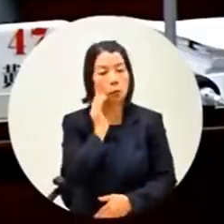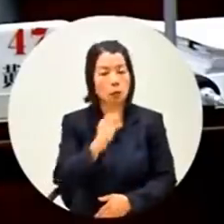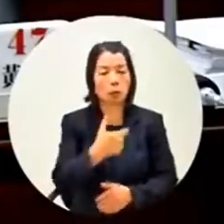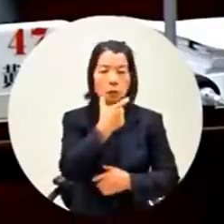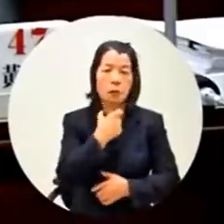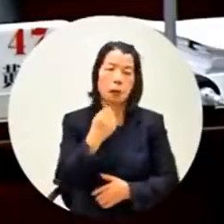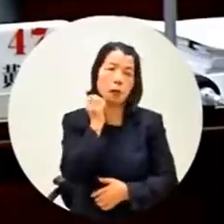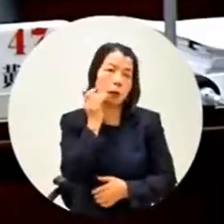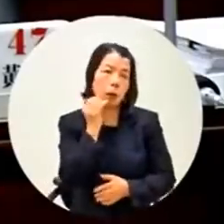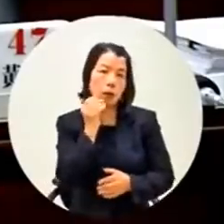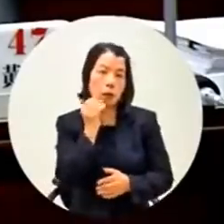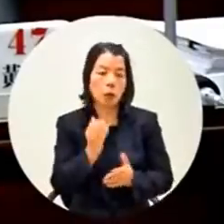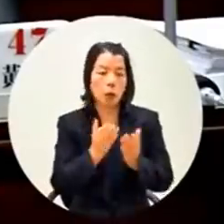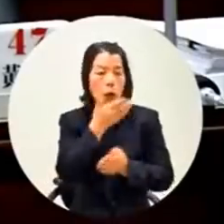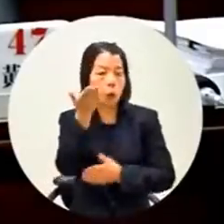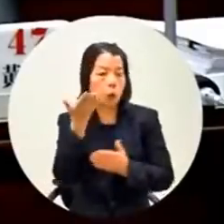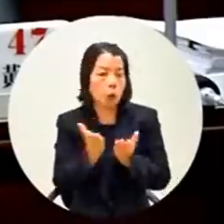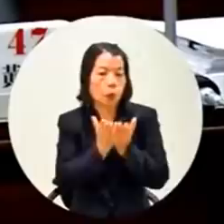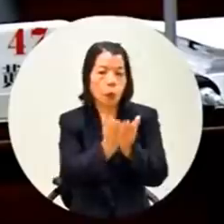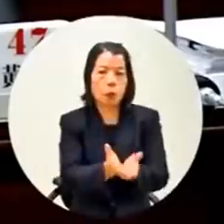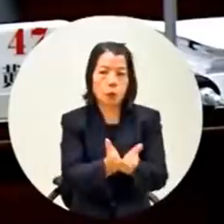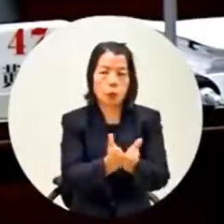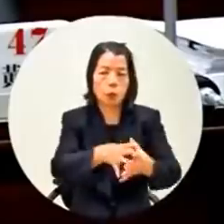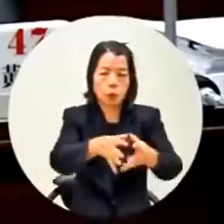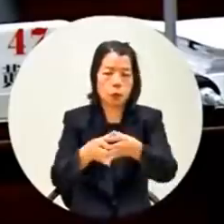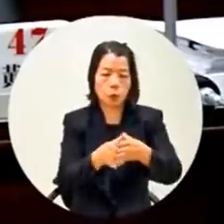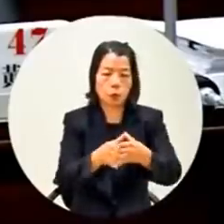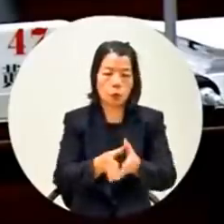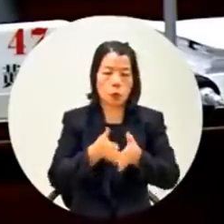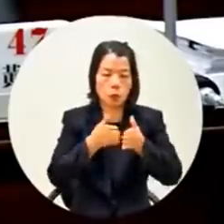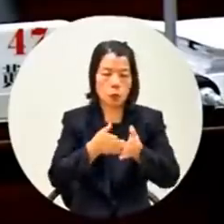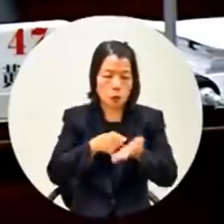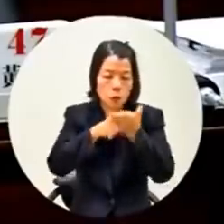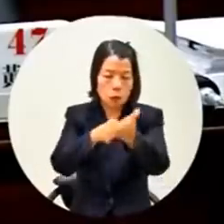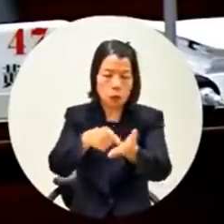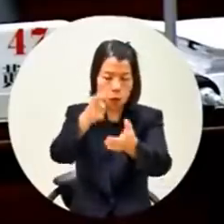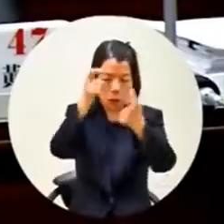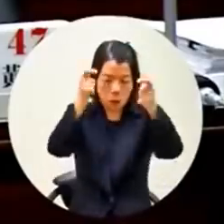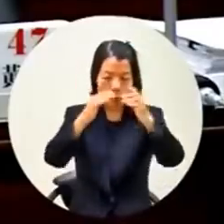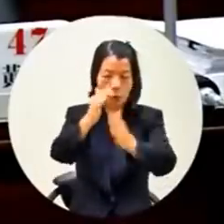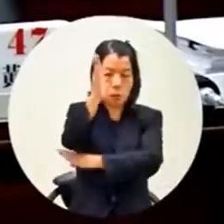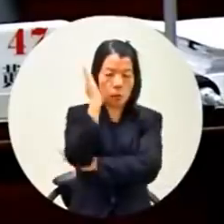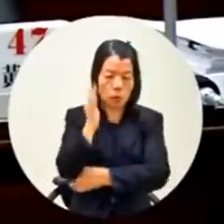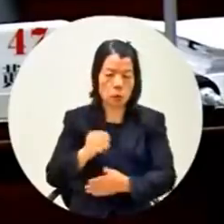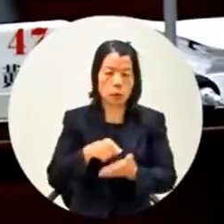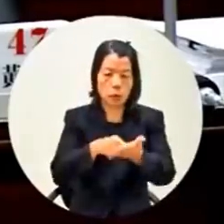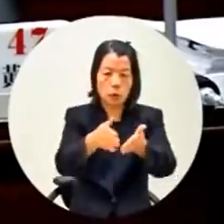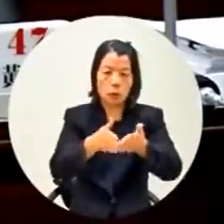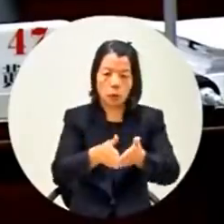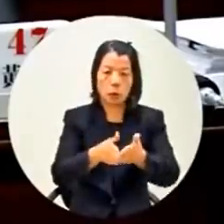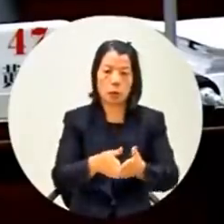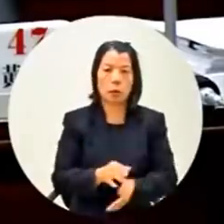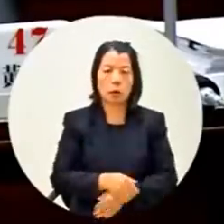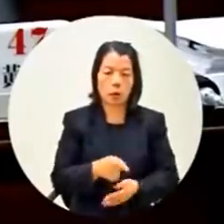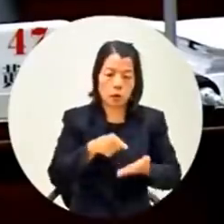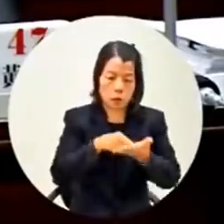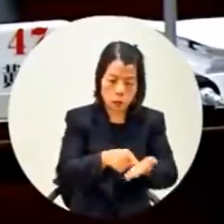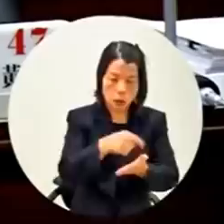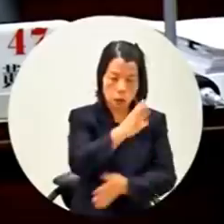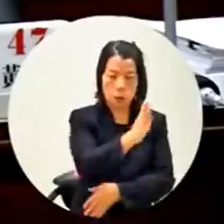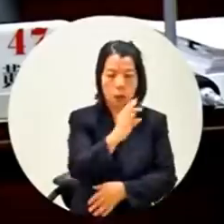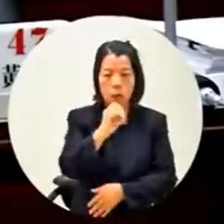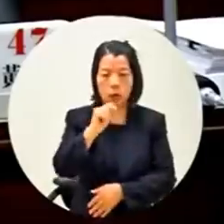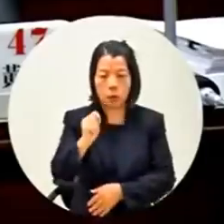游艇集团向高雄市政府提出要申请这个 BOT 案的时